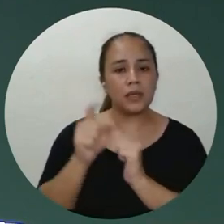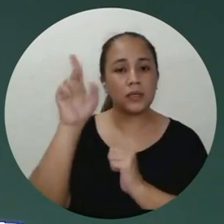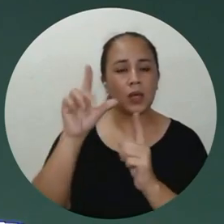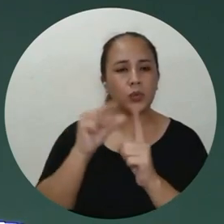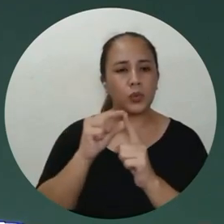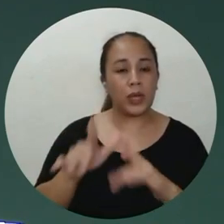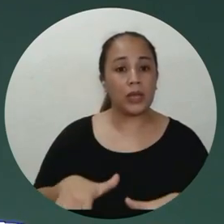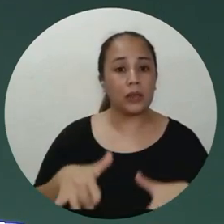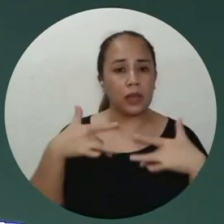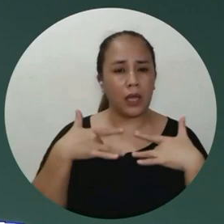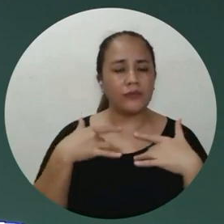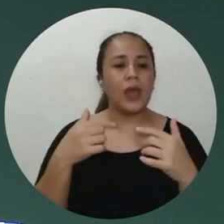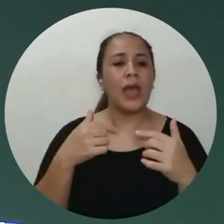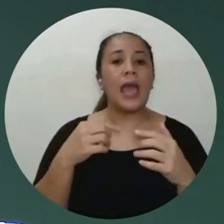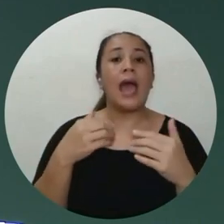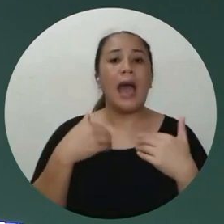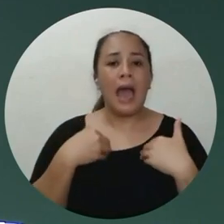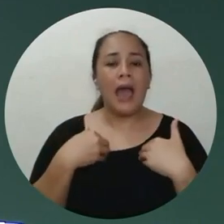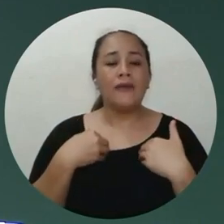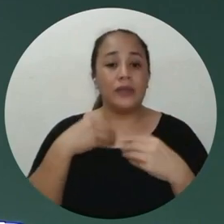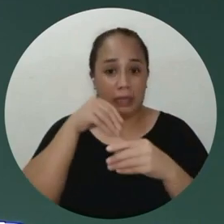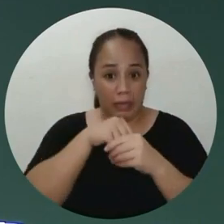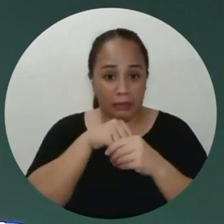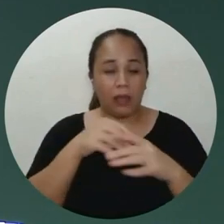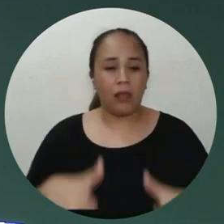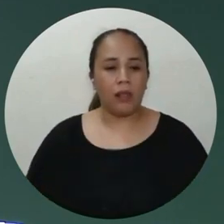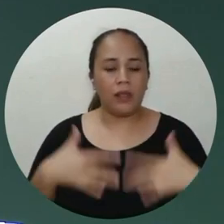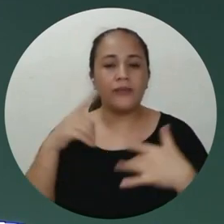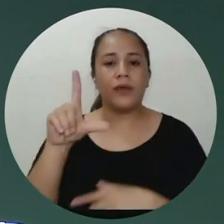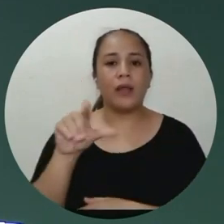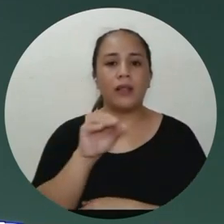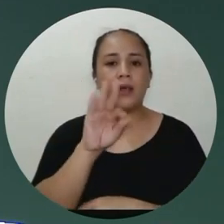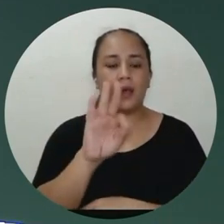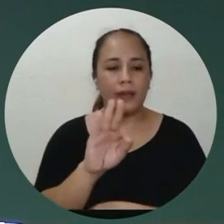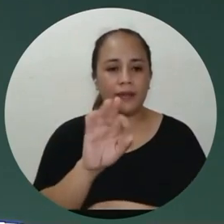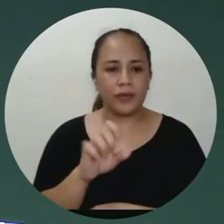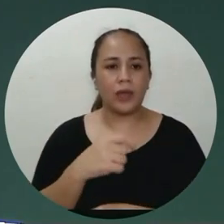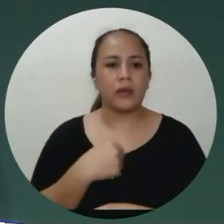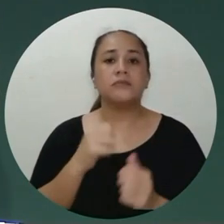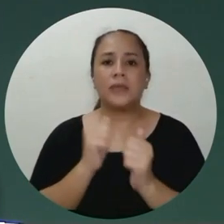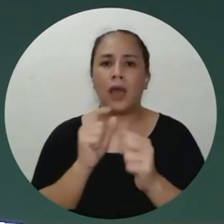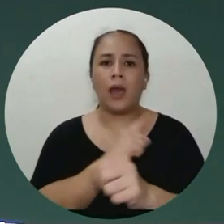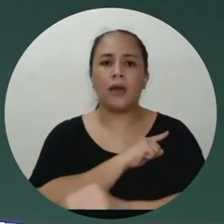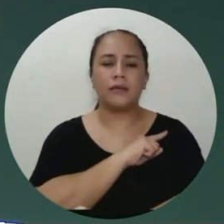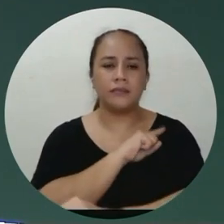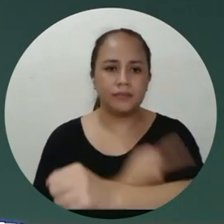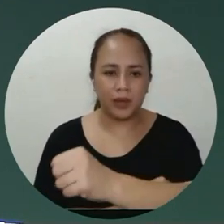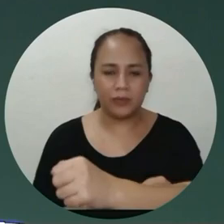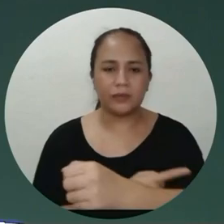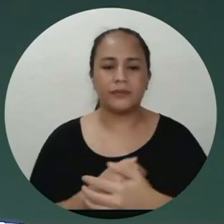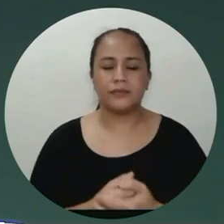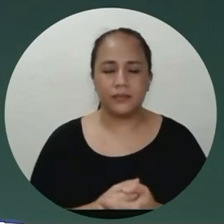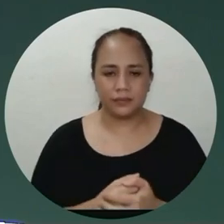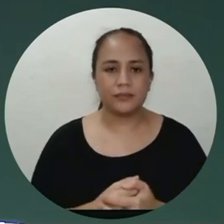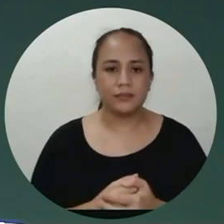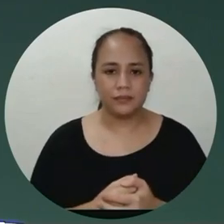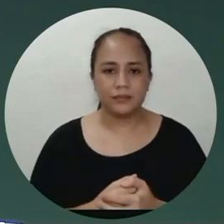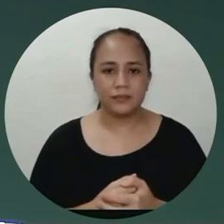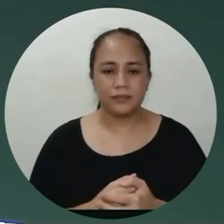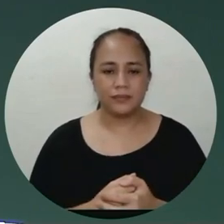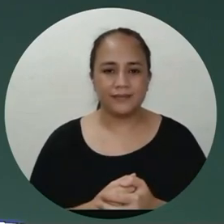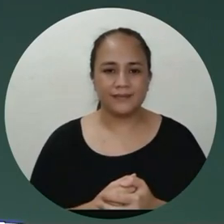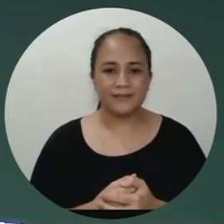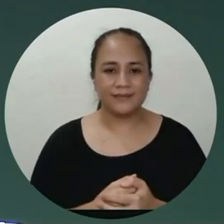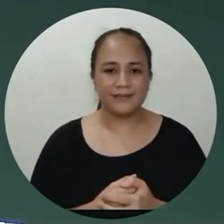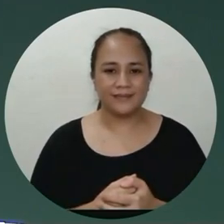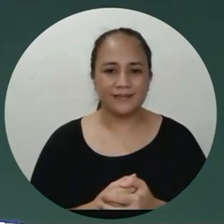and it has life in it. 이 말씀은 능력이 있어요. It has power. 그래서 하나님의 말씀을 여러분이요 말씀을